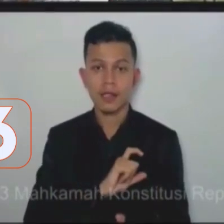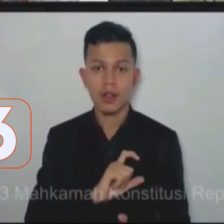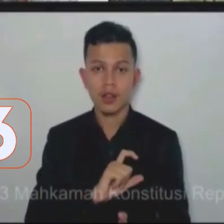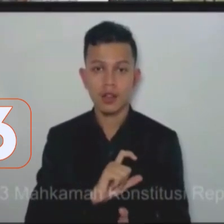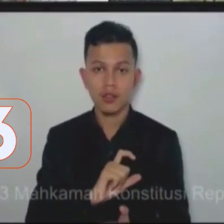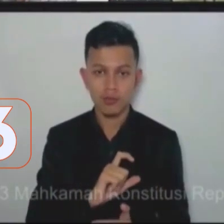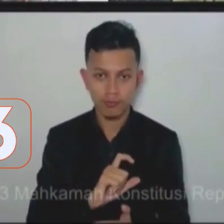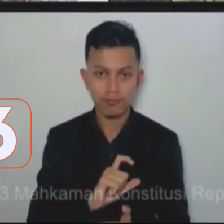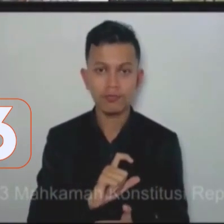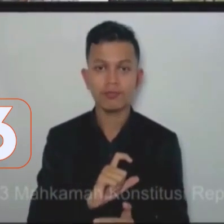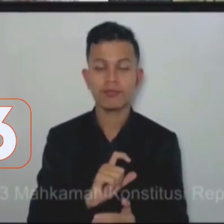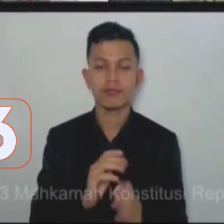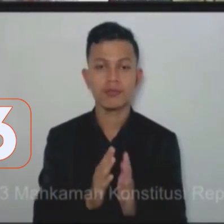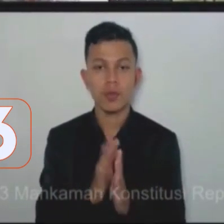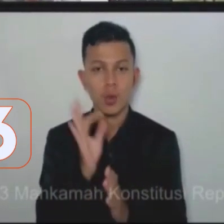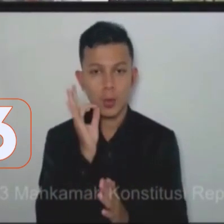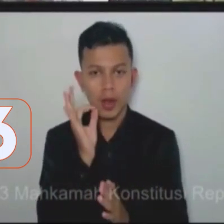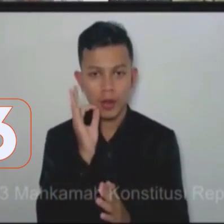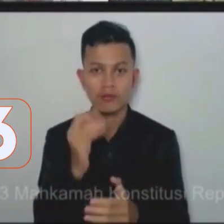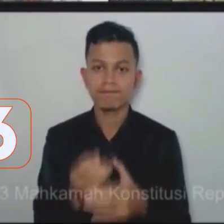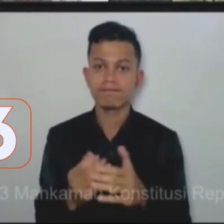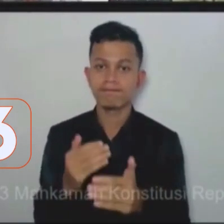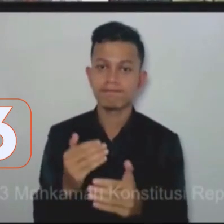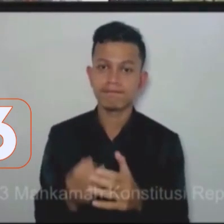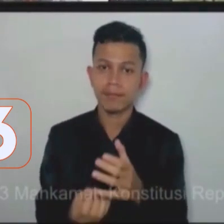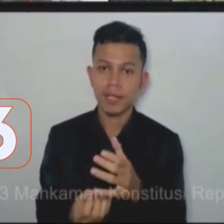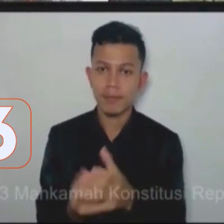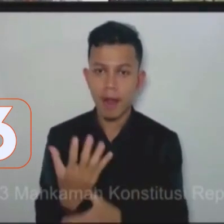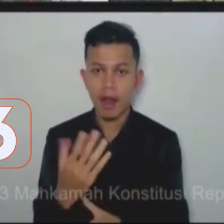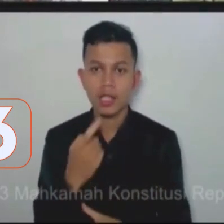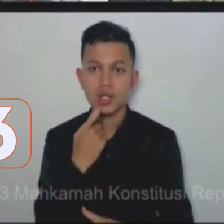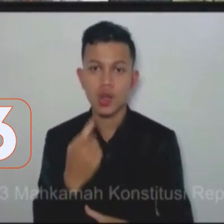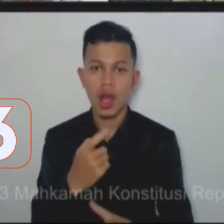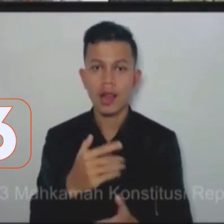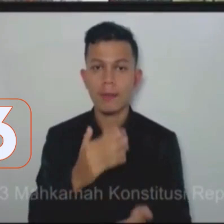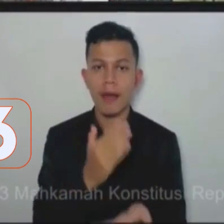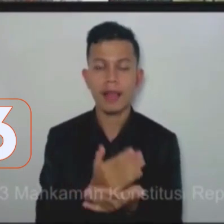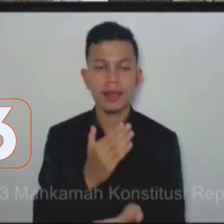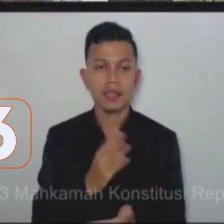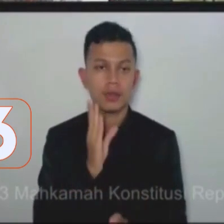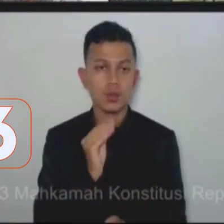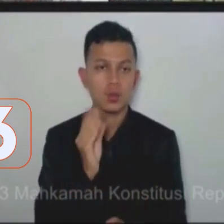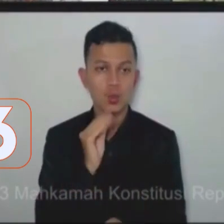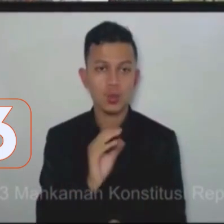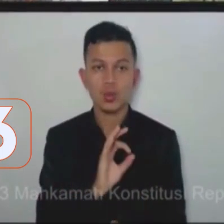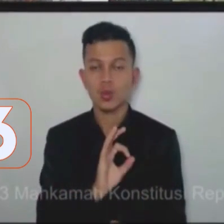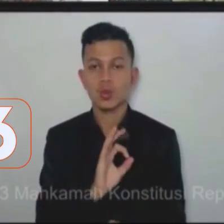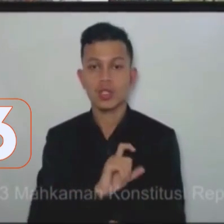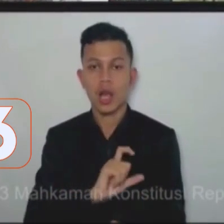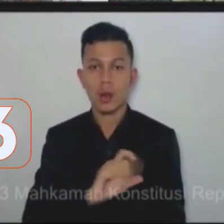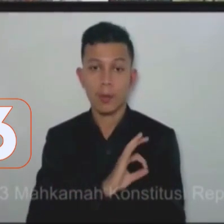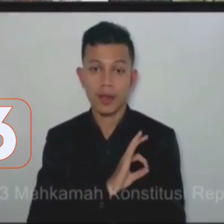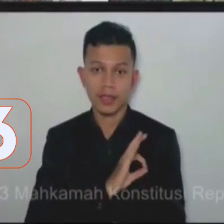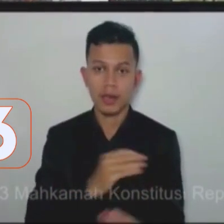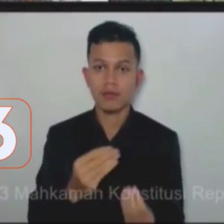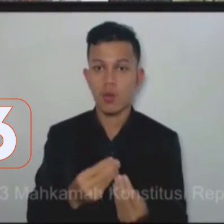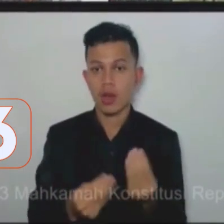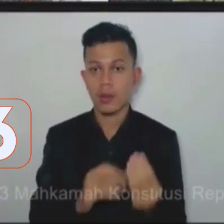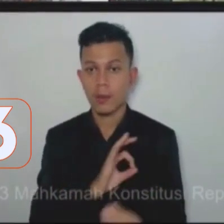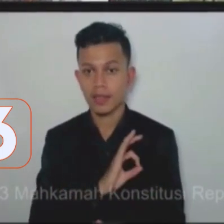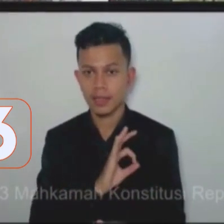menimbang bahwa berdasarkan perkembangan pengaturan persyaratan batas minimal usia minimal calon presiden dan calon wakil